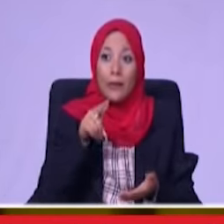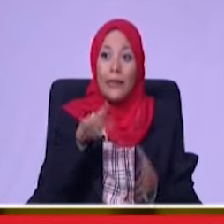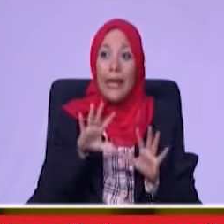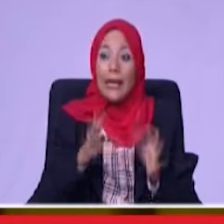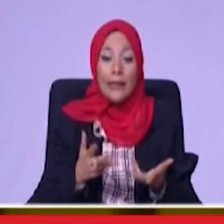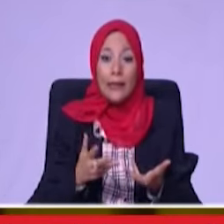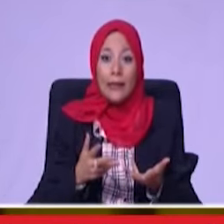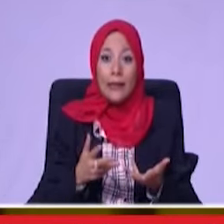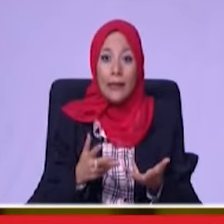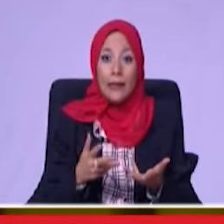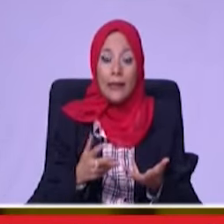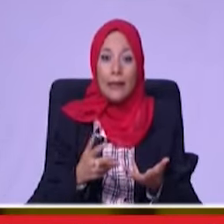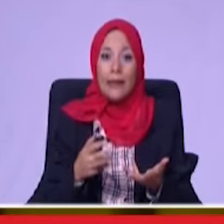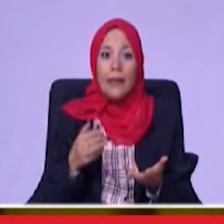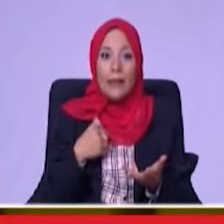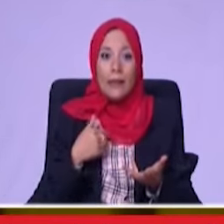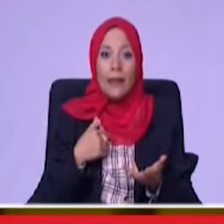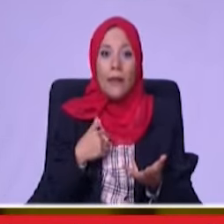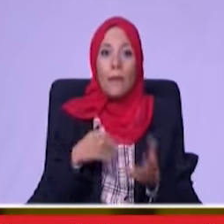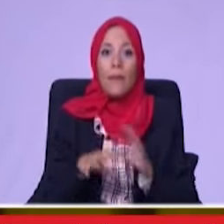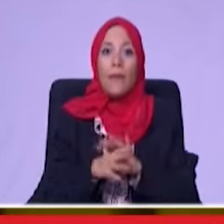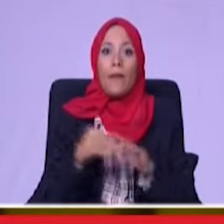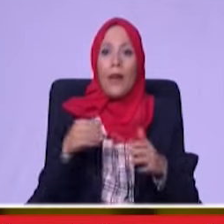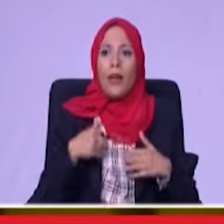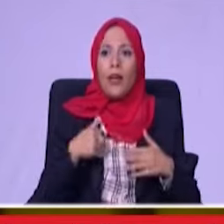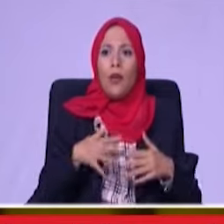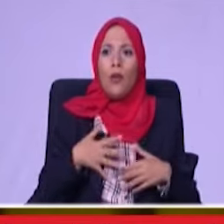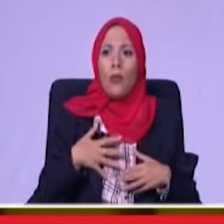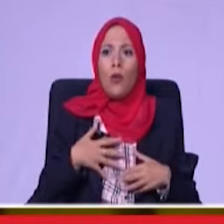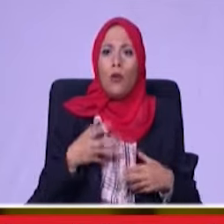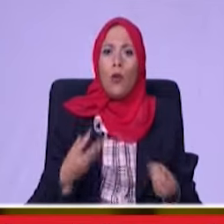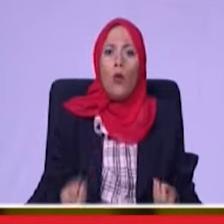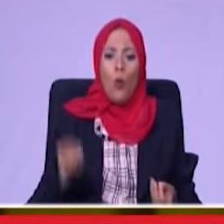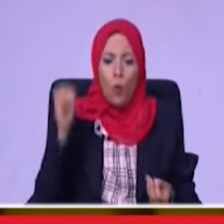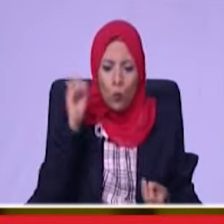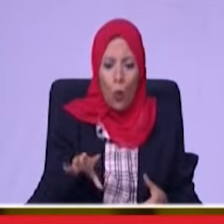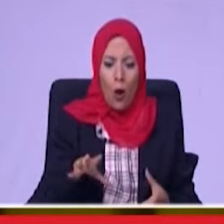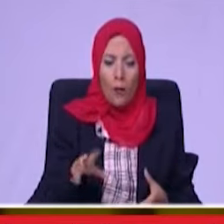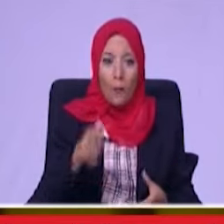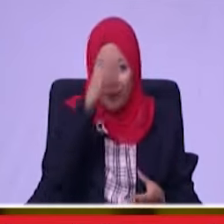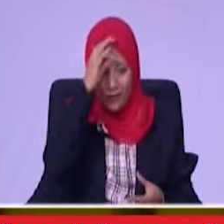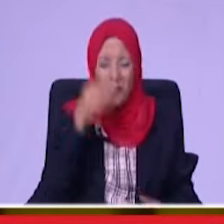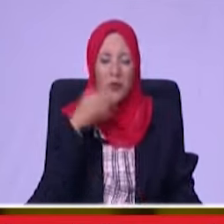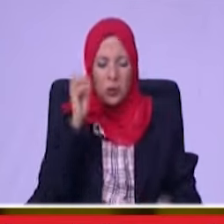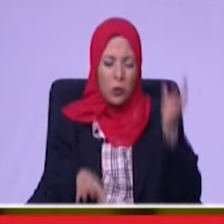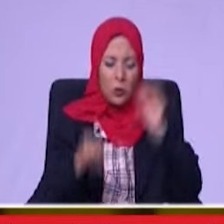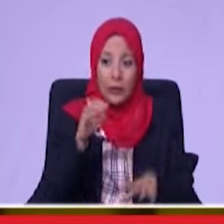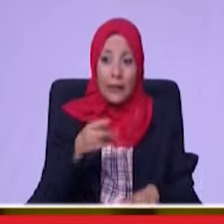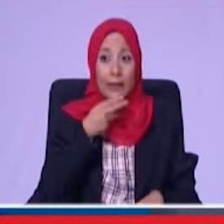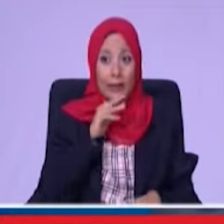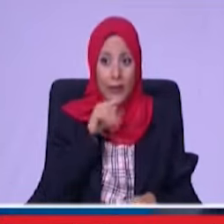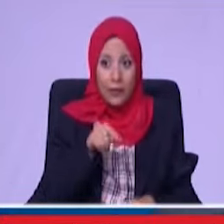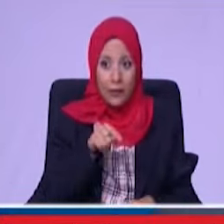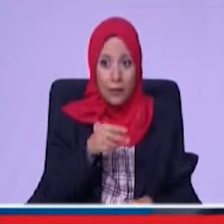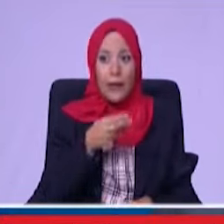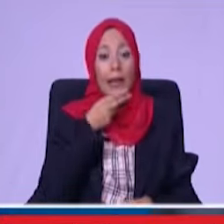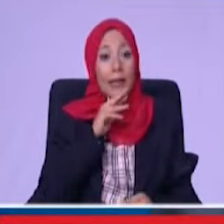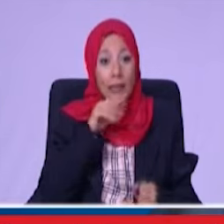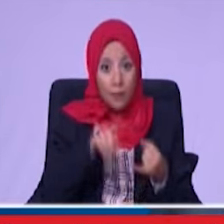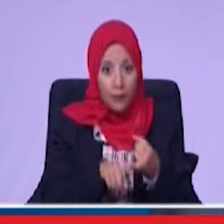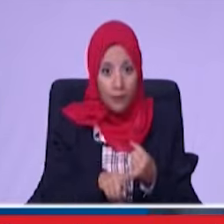كده اللي يقول لك انا بقدر احضر روح فلان ده كاذب مش صادق؟ كاذب